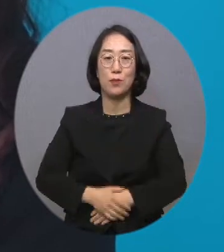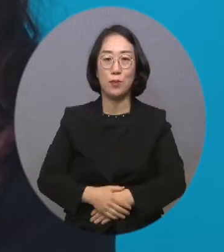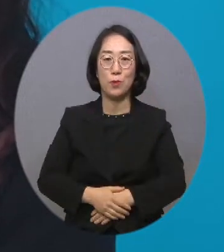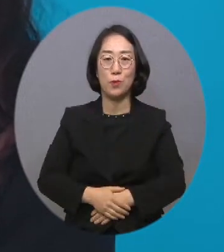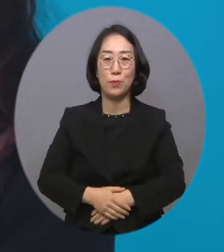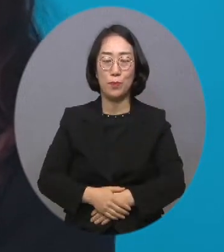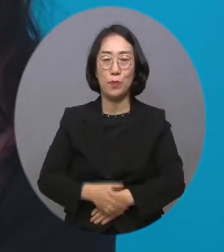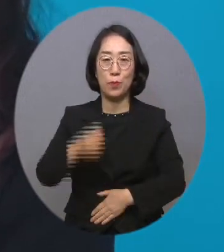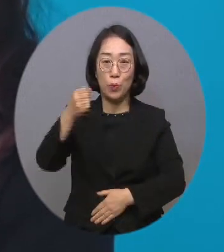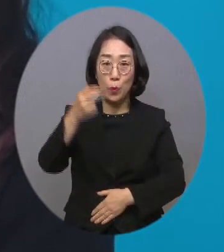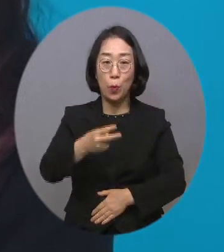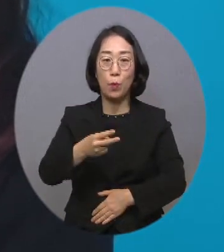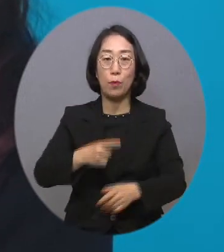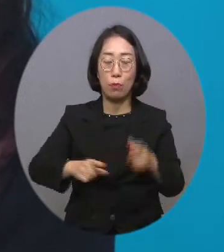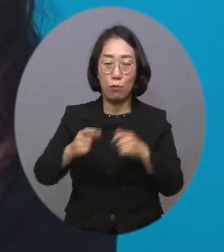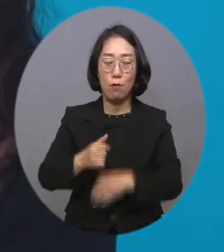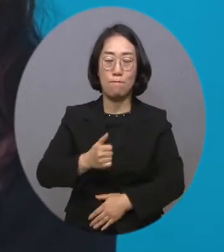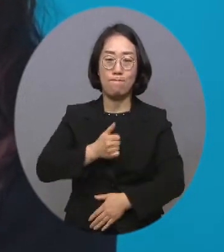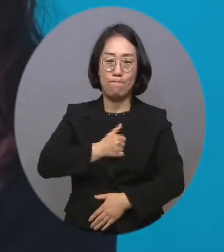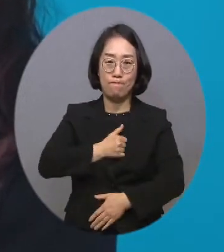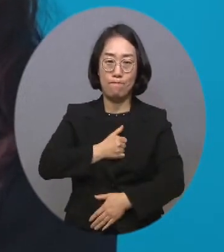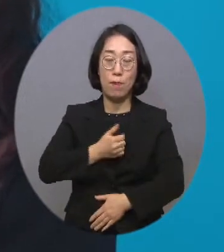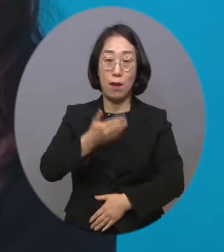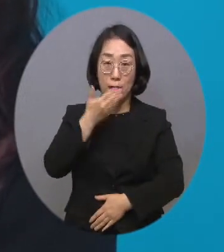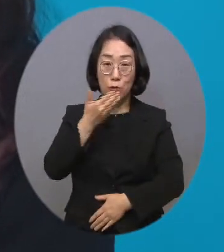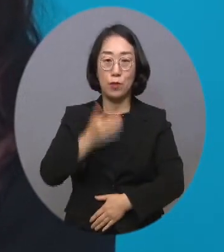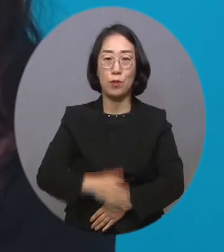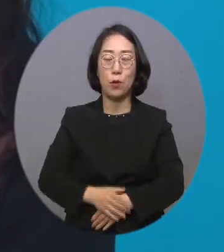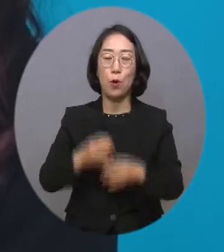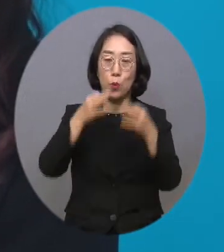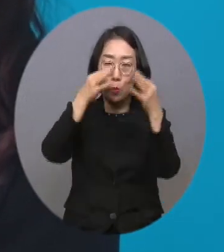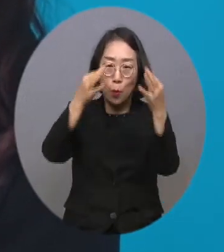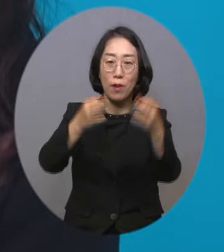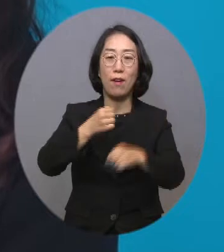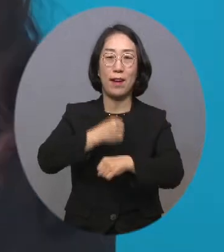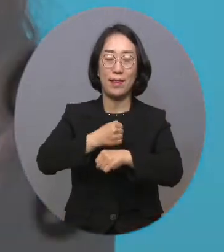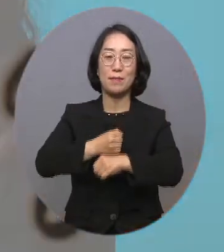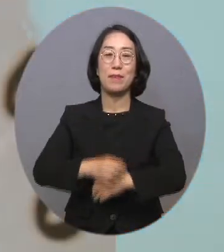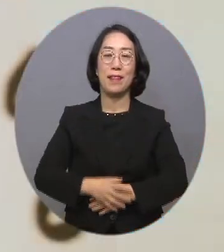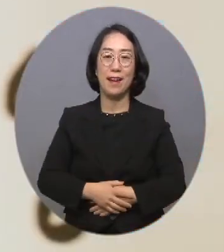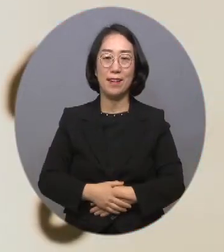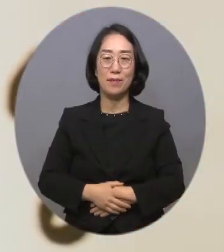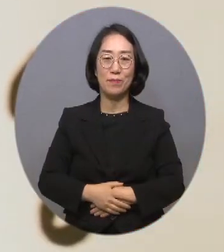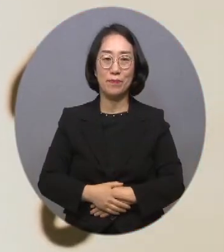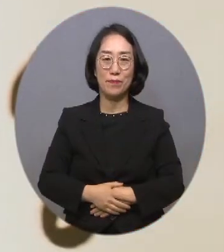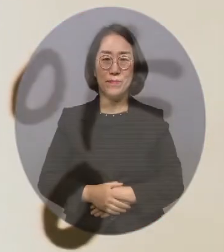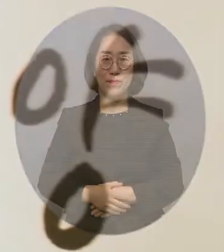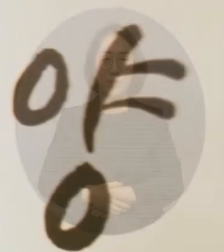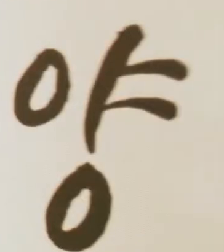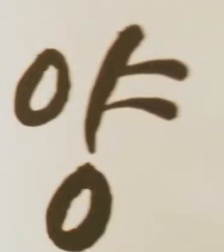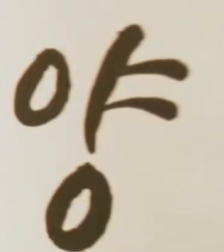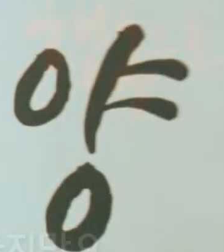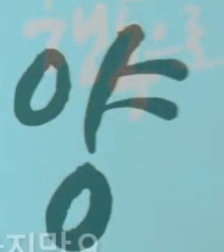있도록 그리고 더 자긍심을 갖고 할 수 있도록 노력하도록 하겠습니다.